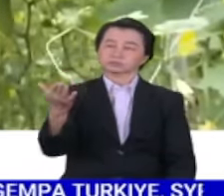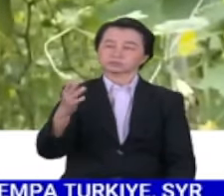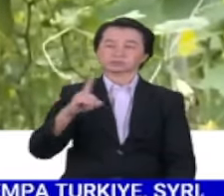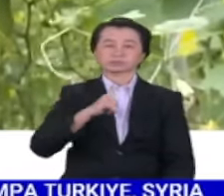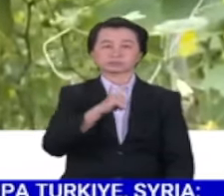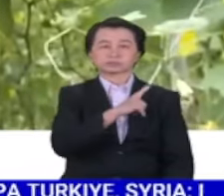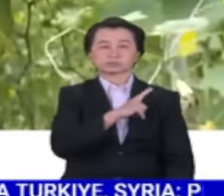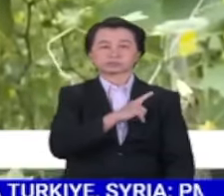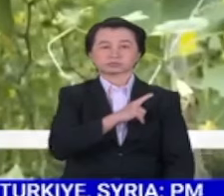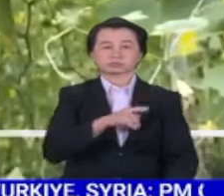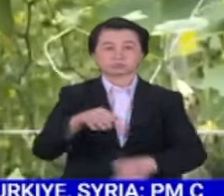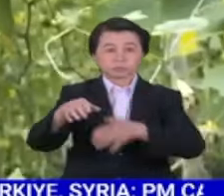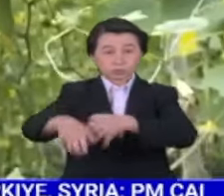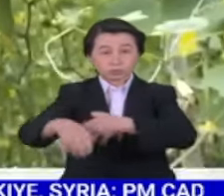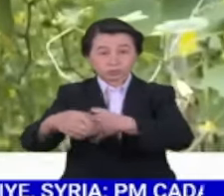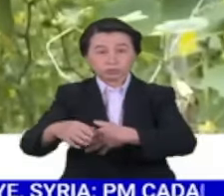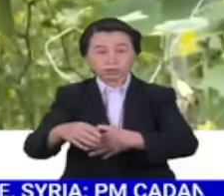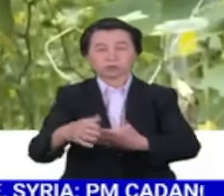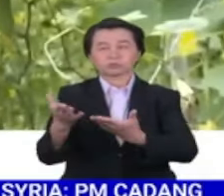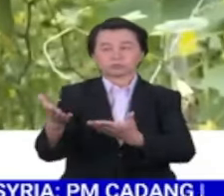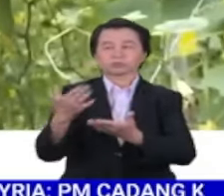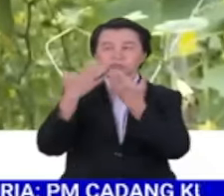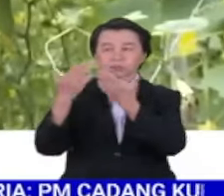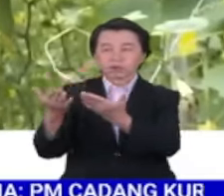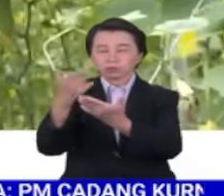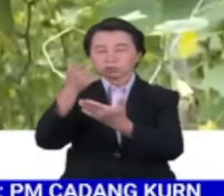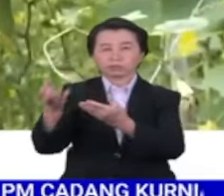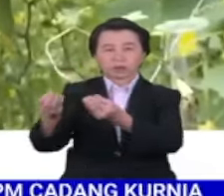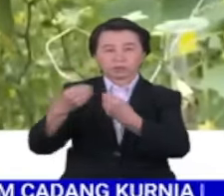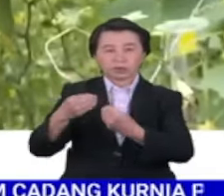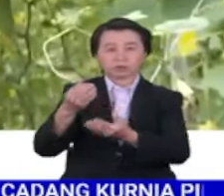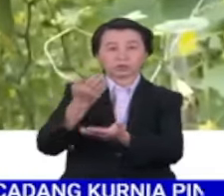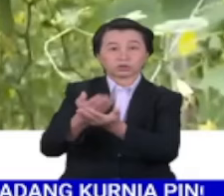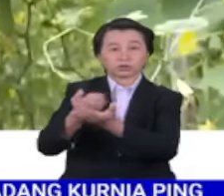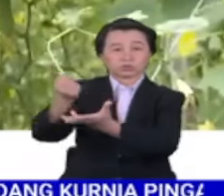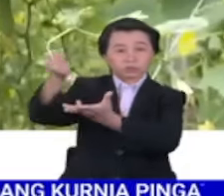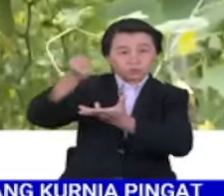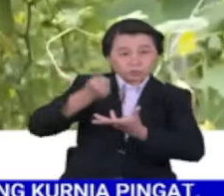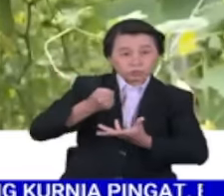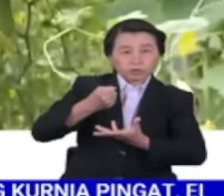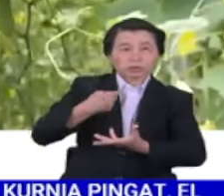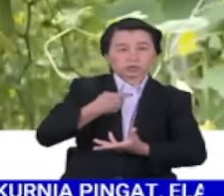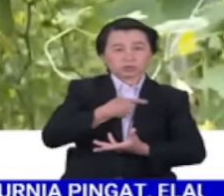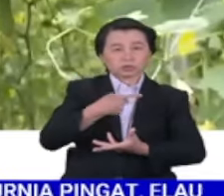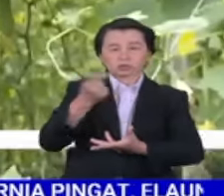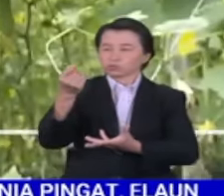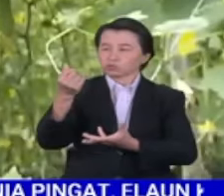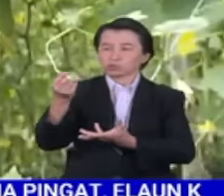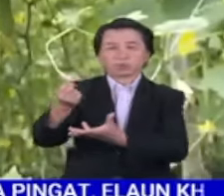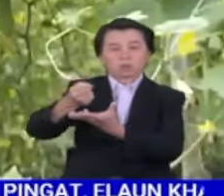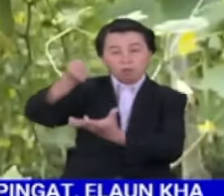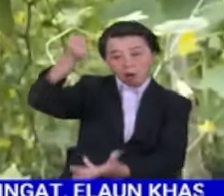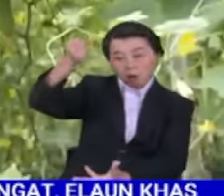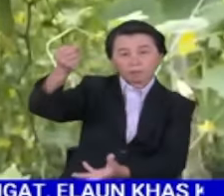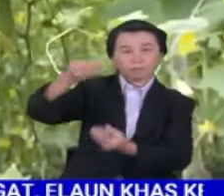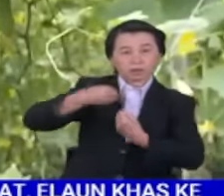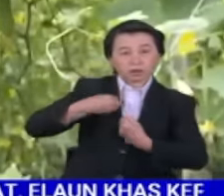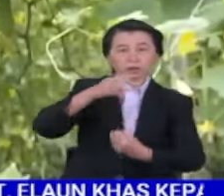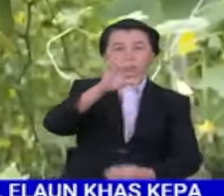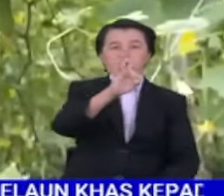adalah karena memberi peruntukkan kepada kita sejumlah produk yang agak besar